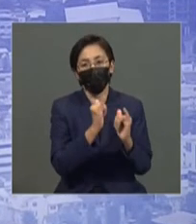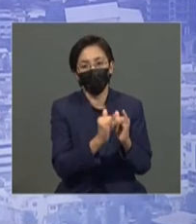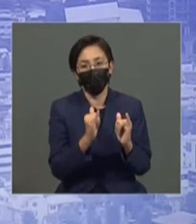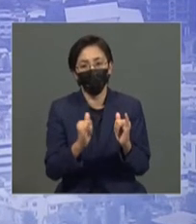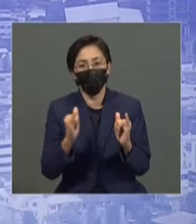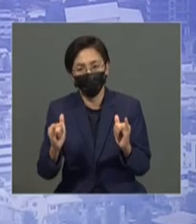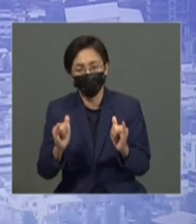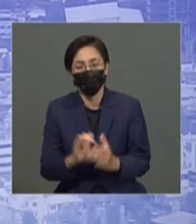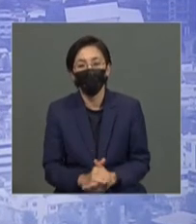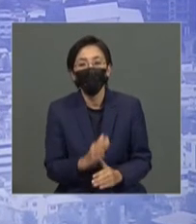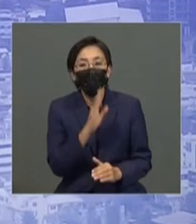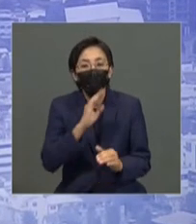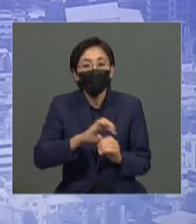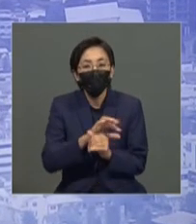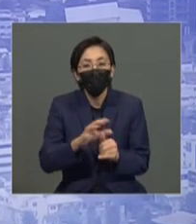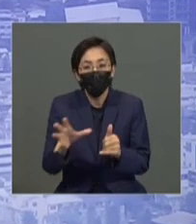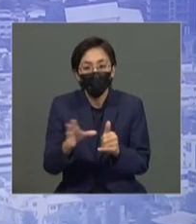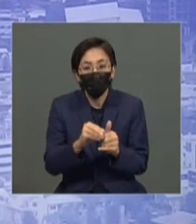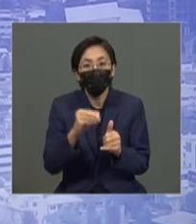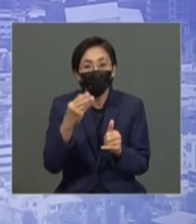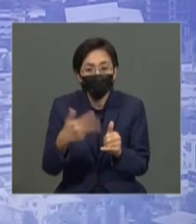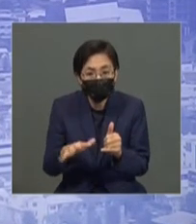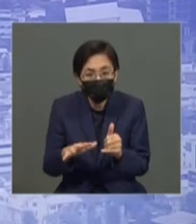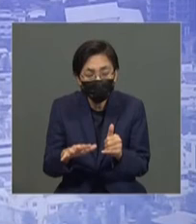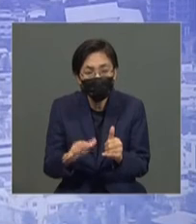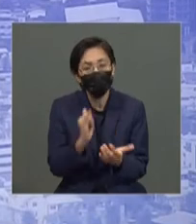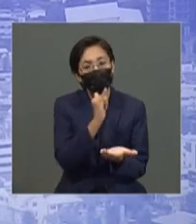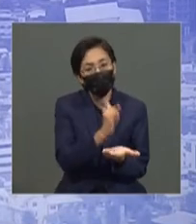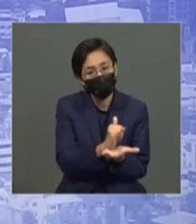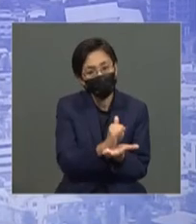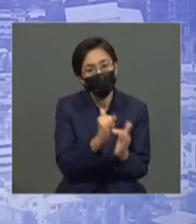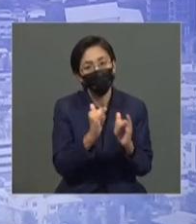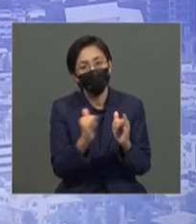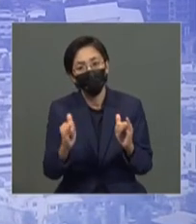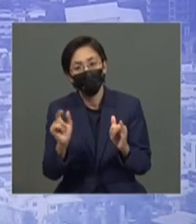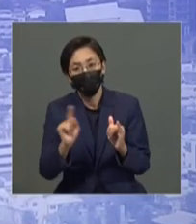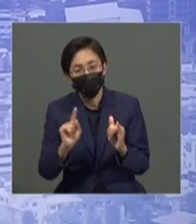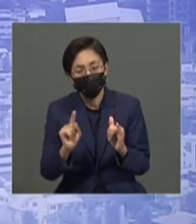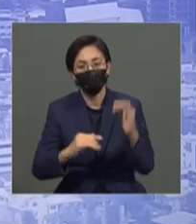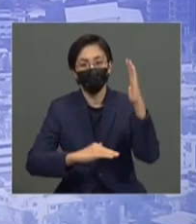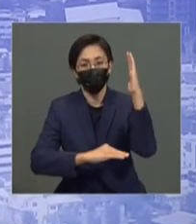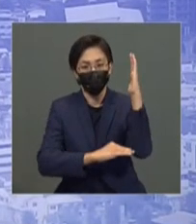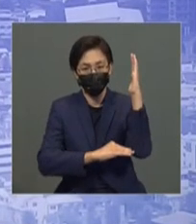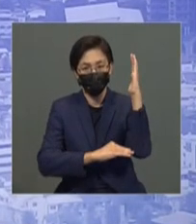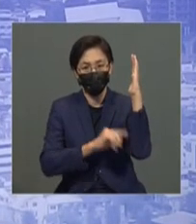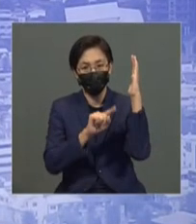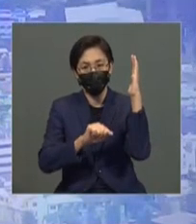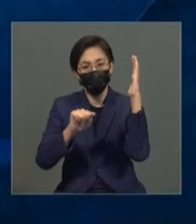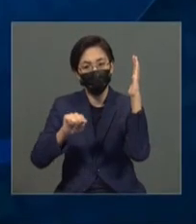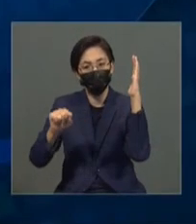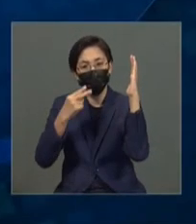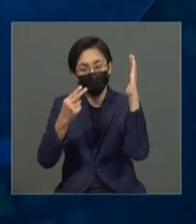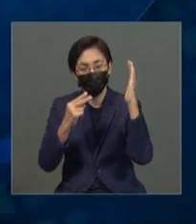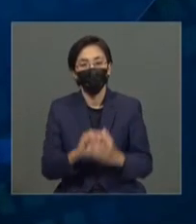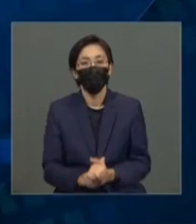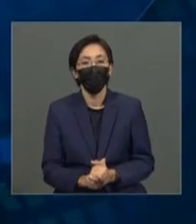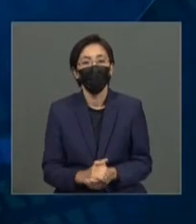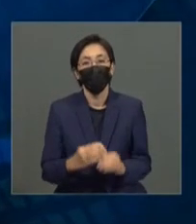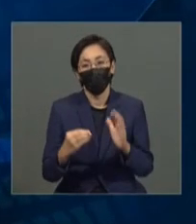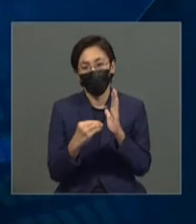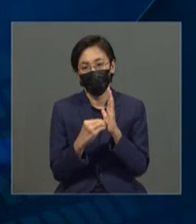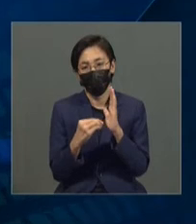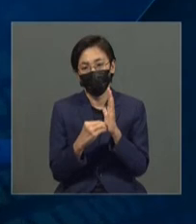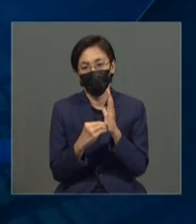คือพอมีผู้ติดเชื้อแล้วไปดูกราฟตรงนี้จะเห็นได้ชัดนะคะในส่วนของกทม.เนี่ยนะคะ